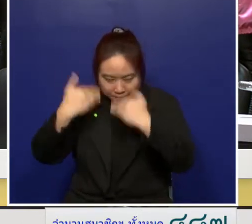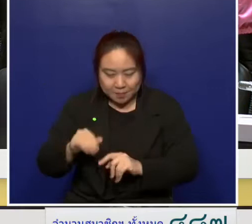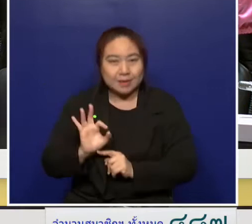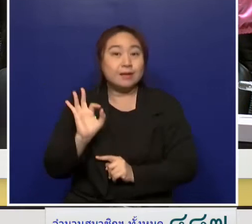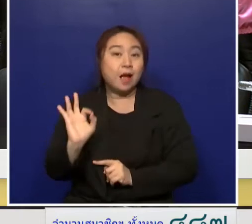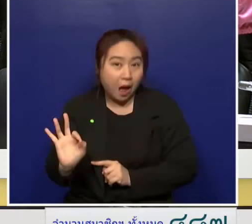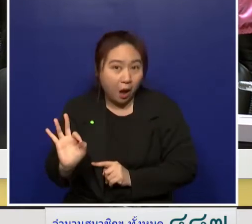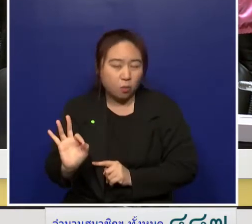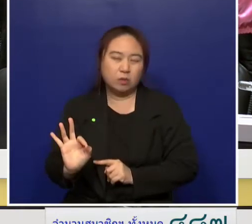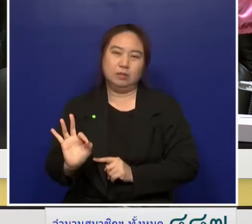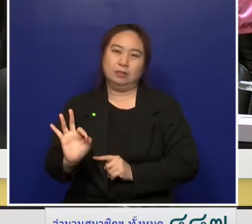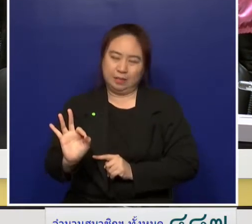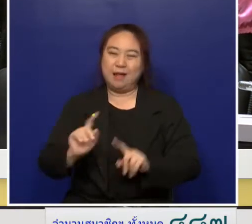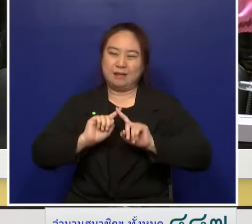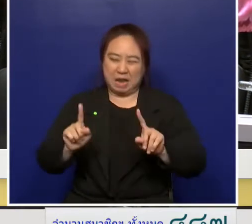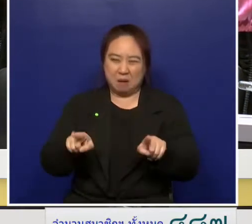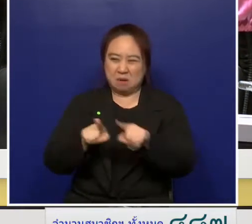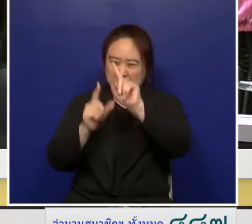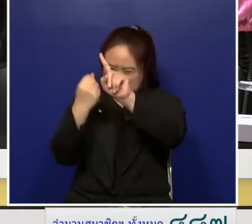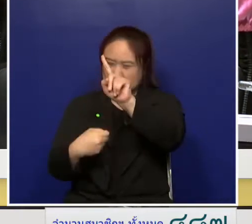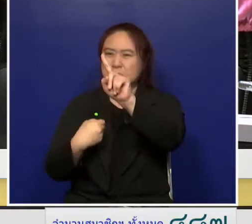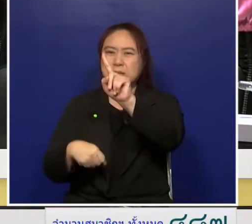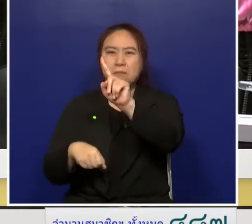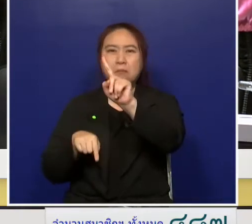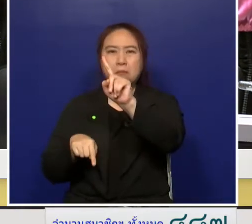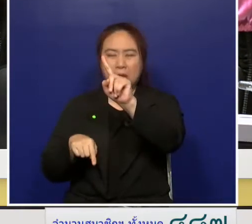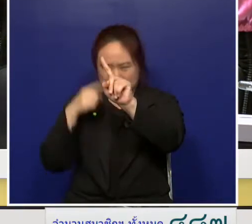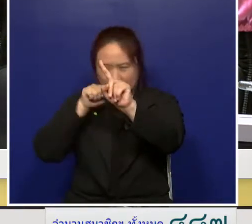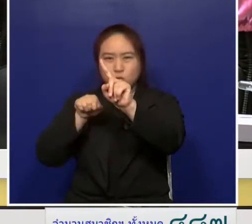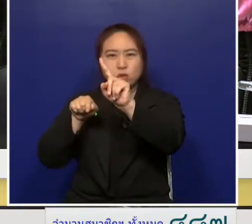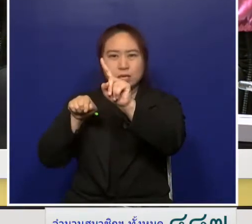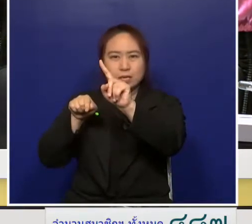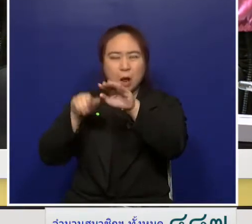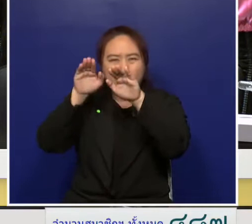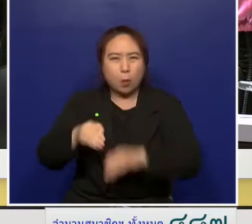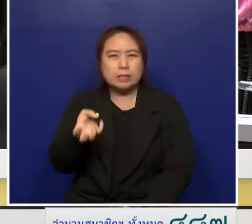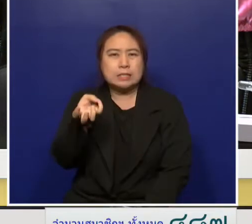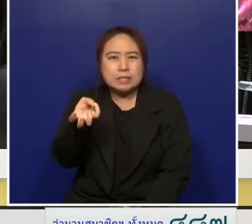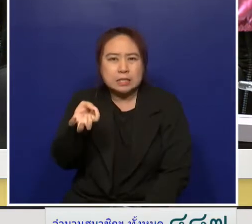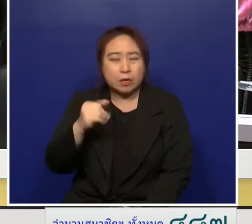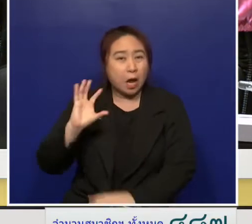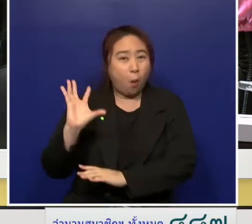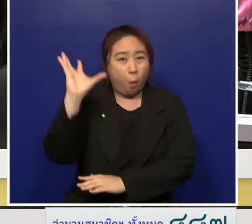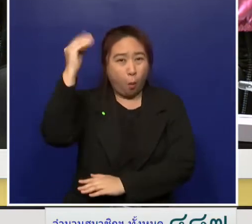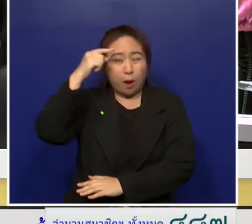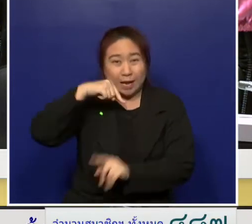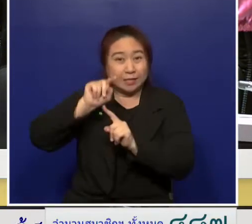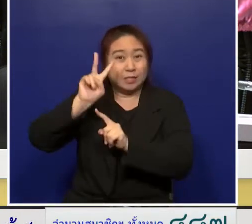แต่กติด 1 ใน 10 ถ้จะแตดลงแbench dunnoแค่นั่นเองขณะที่เป็อนดับ 2 ของโลกนั้น